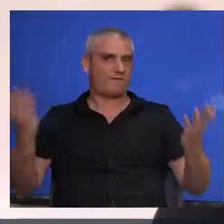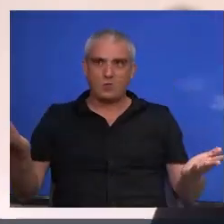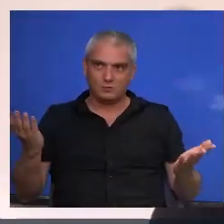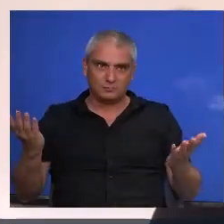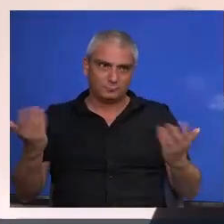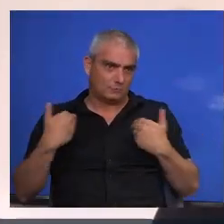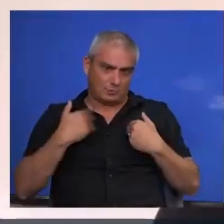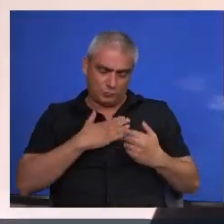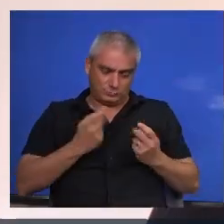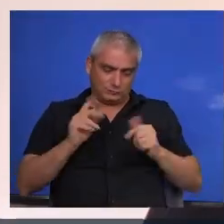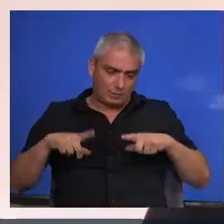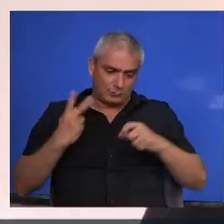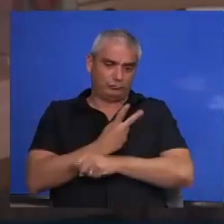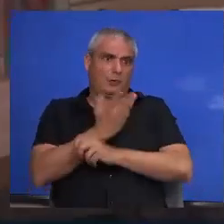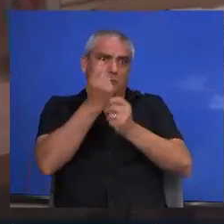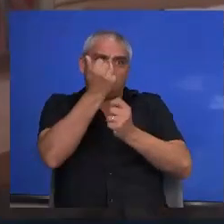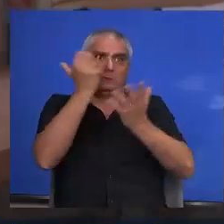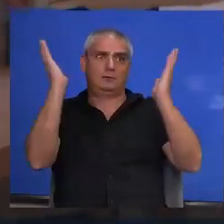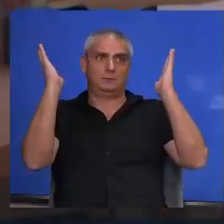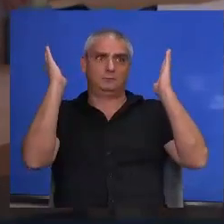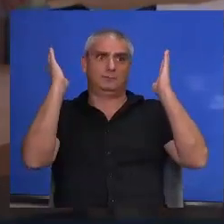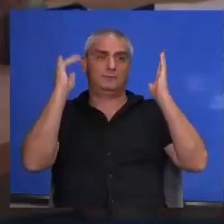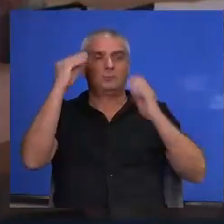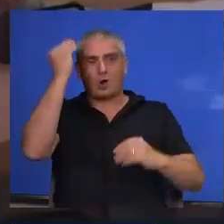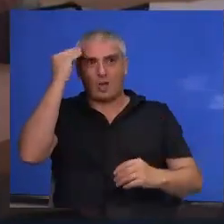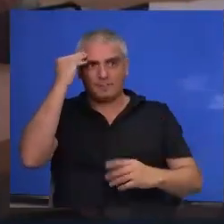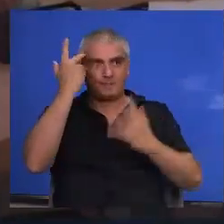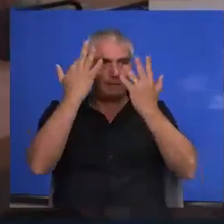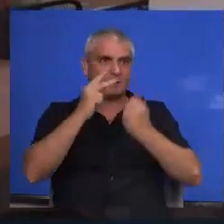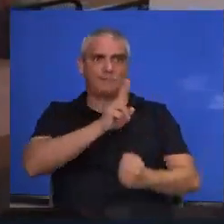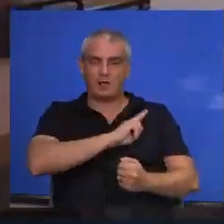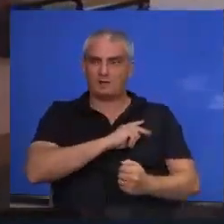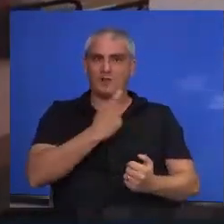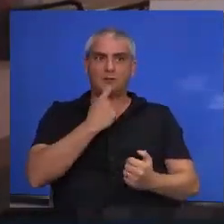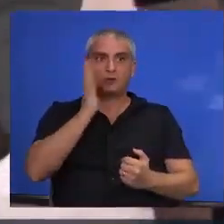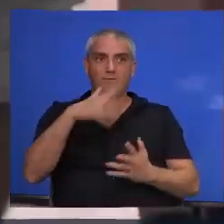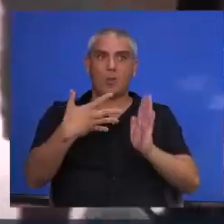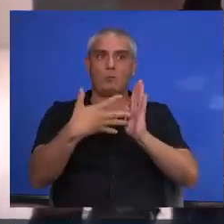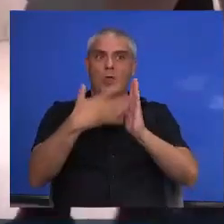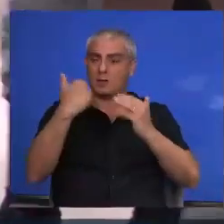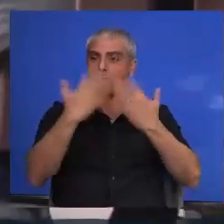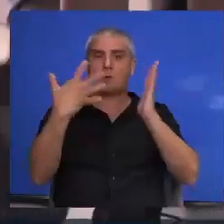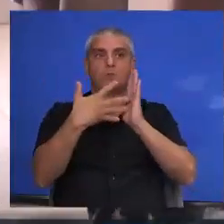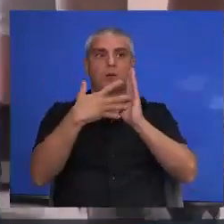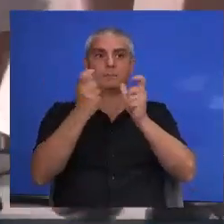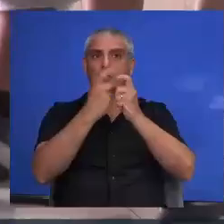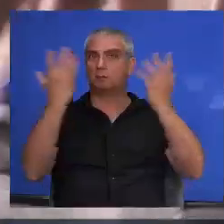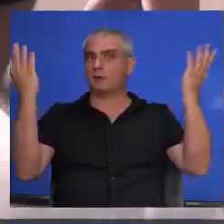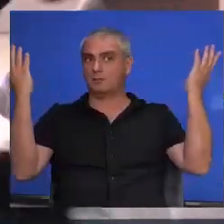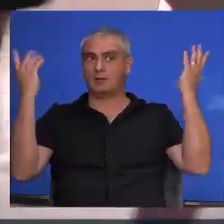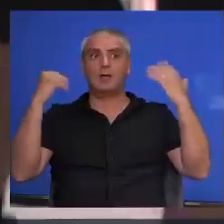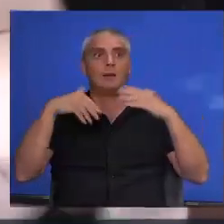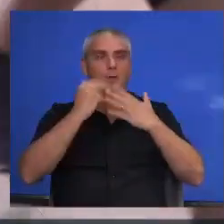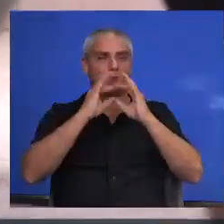שגרה, קצת מיני שגרה. לומדים מתמטיקה ואנגלית ולשון, אפילו בוחן, היה בוקר בוחן בכיתות. בוקר החלה מערכת